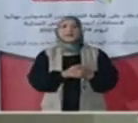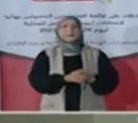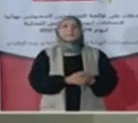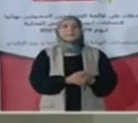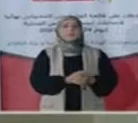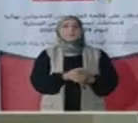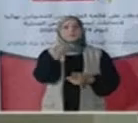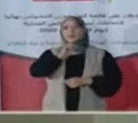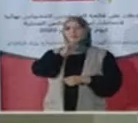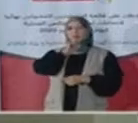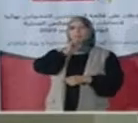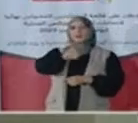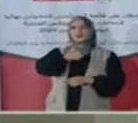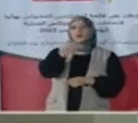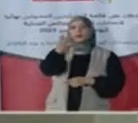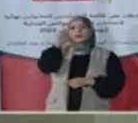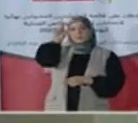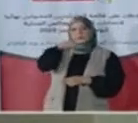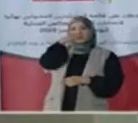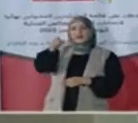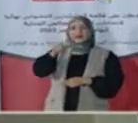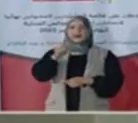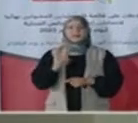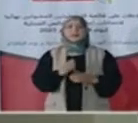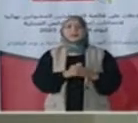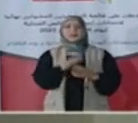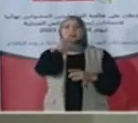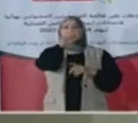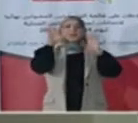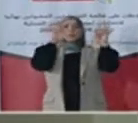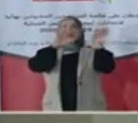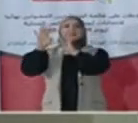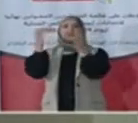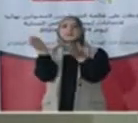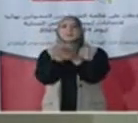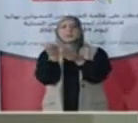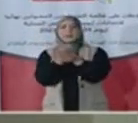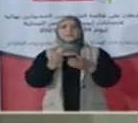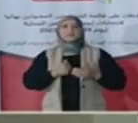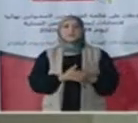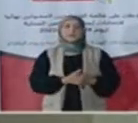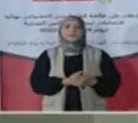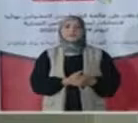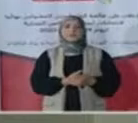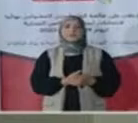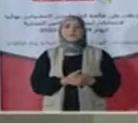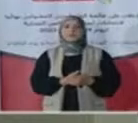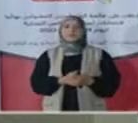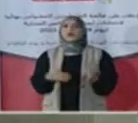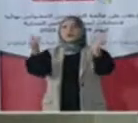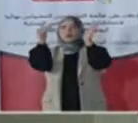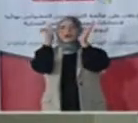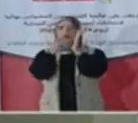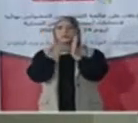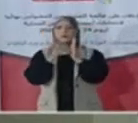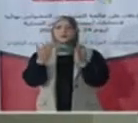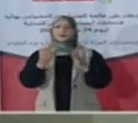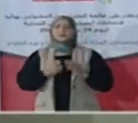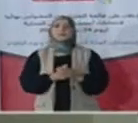وتم الحكم بالرفض شكلا في 91 قضية، وتم